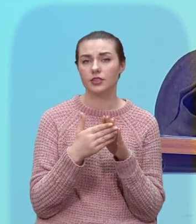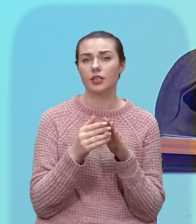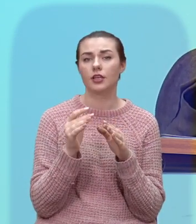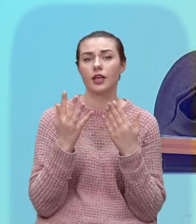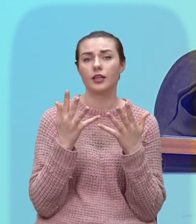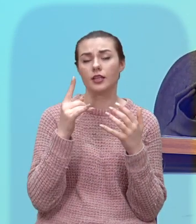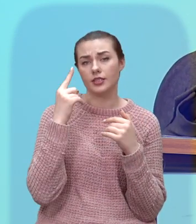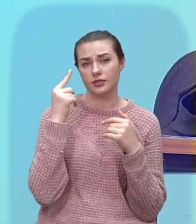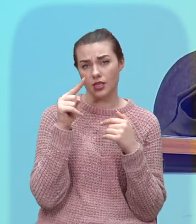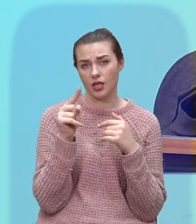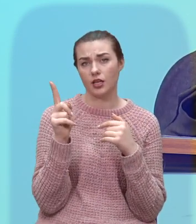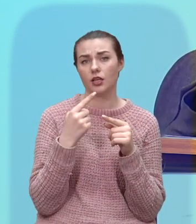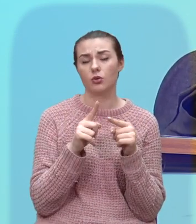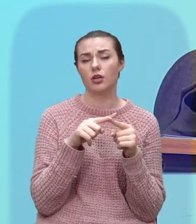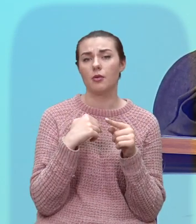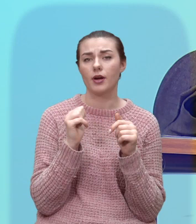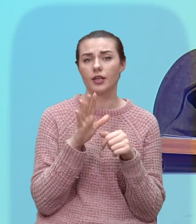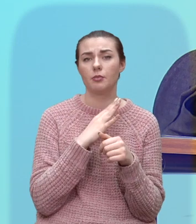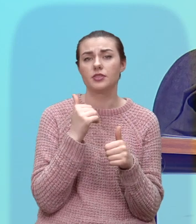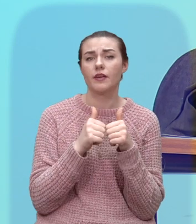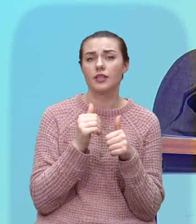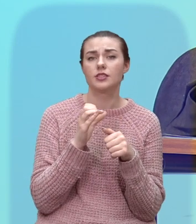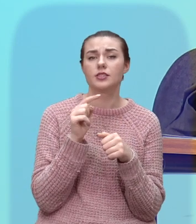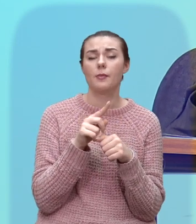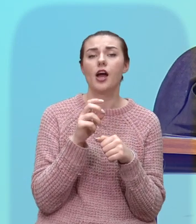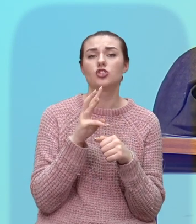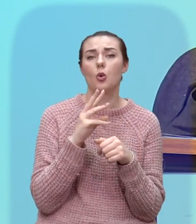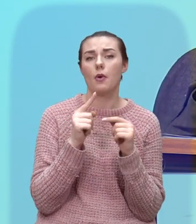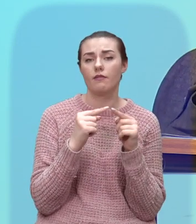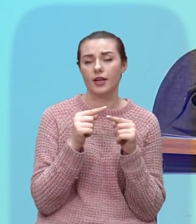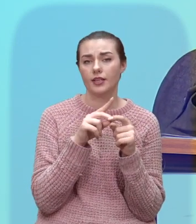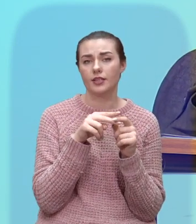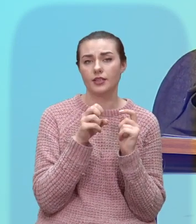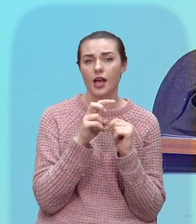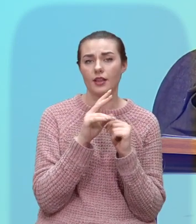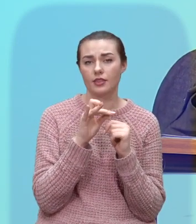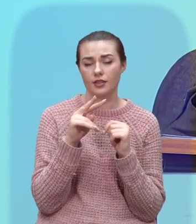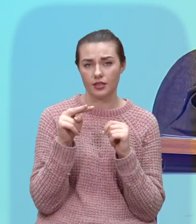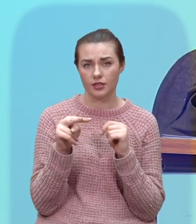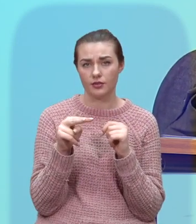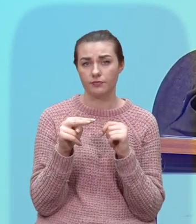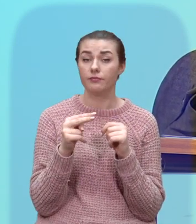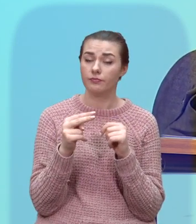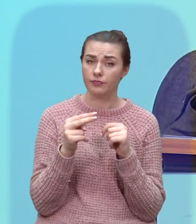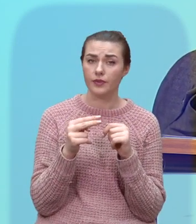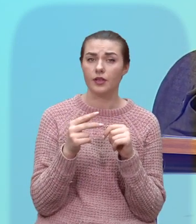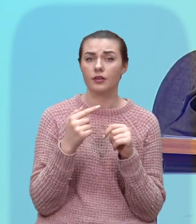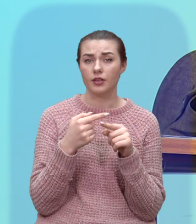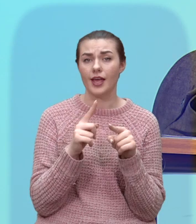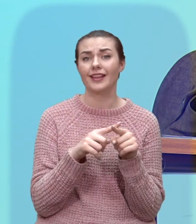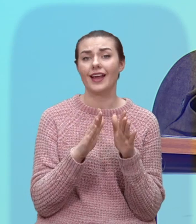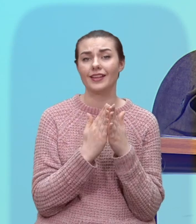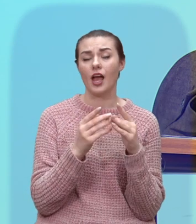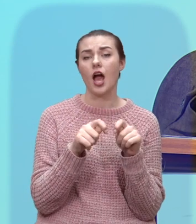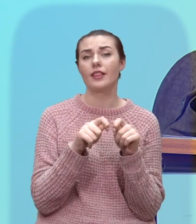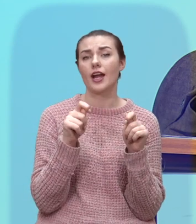какие то идеи которые мы могли бы сопоставить с тем о чем говорит даниил но безусловно эта книга